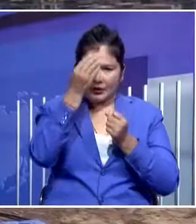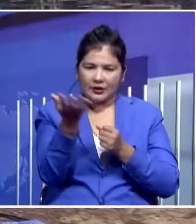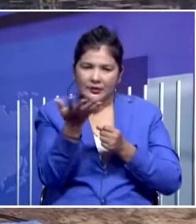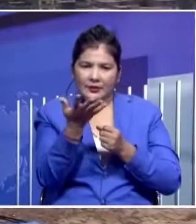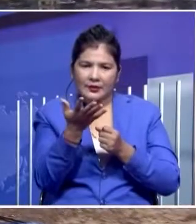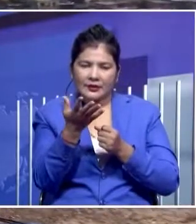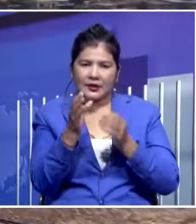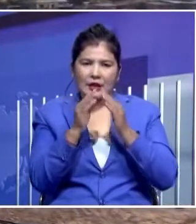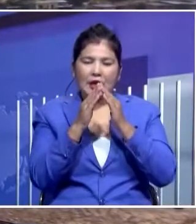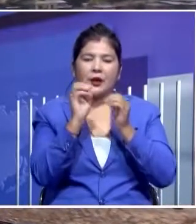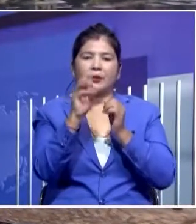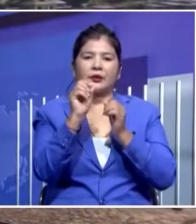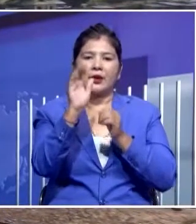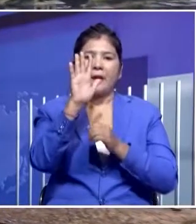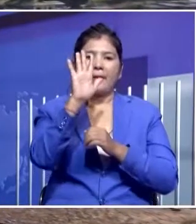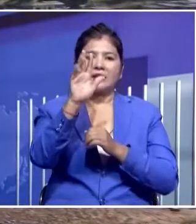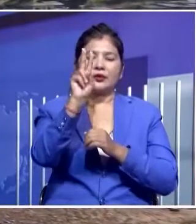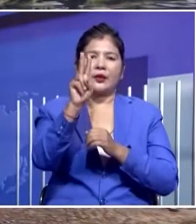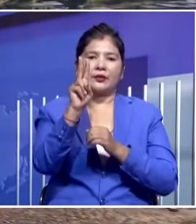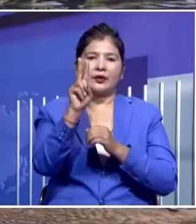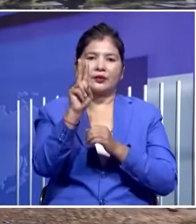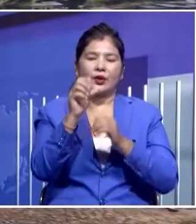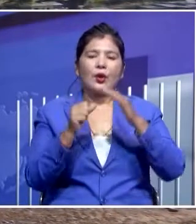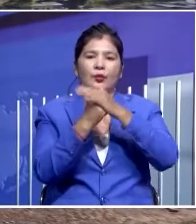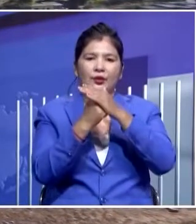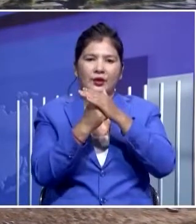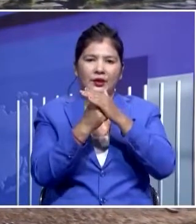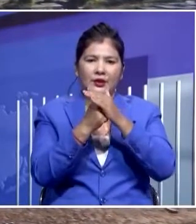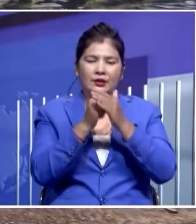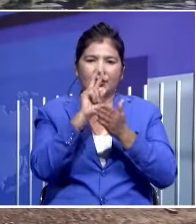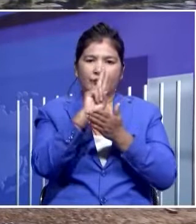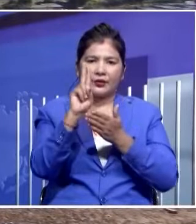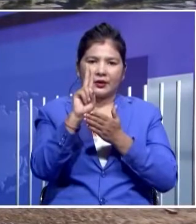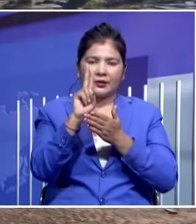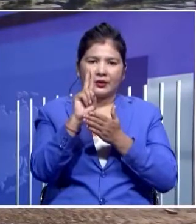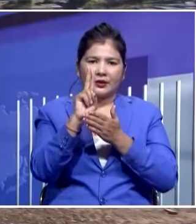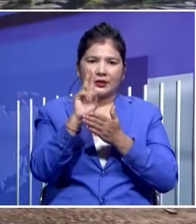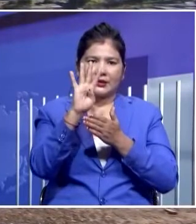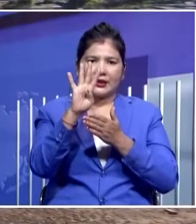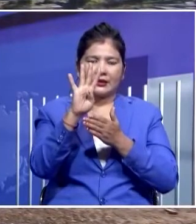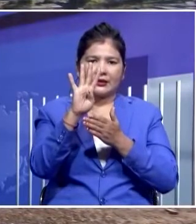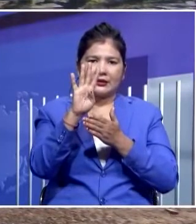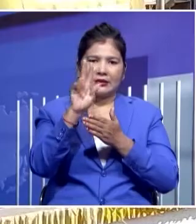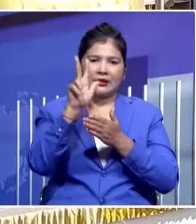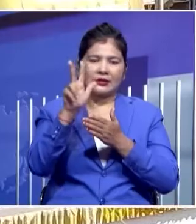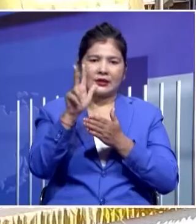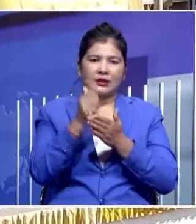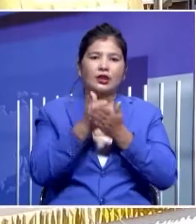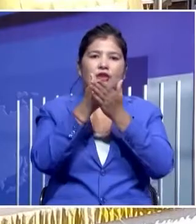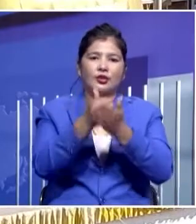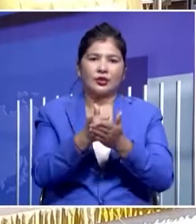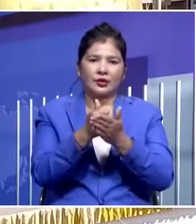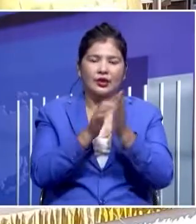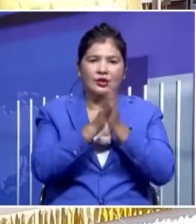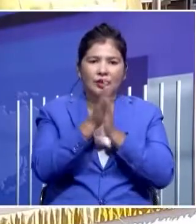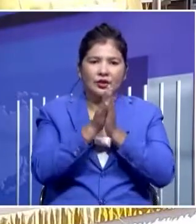ठड्याइने 52 हातको मुख्य र भैरवनाथ मन्दिरको मुख्य 48 हाते र एउटा सहायक लिङ्गो जङ्गलबाट आज